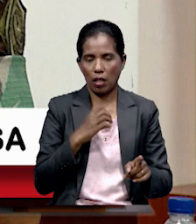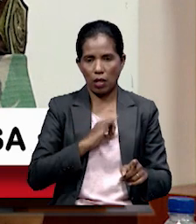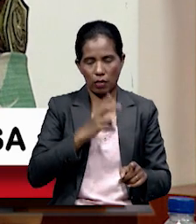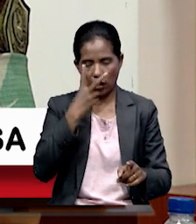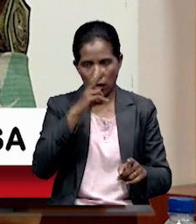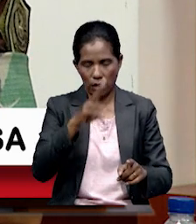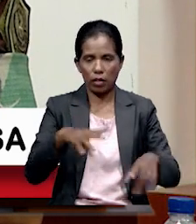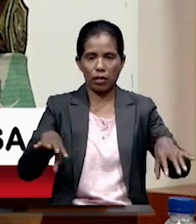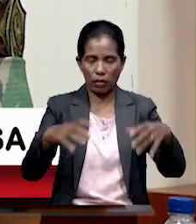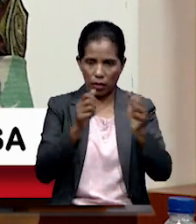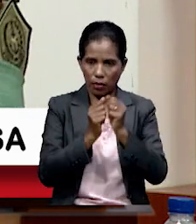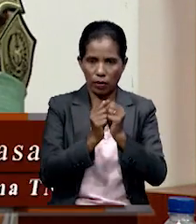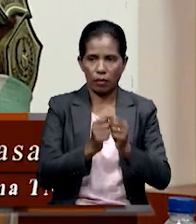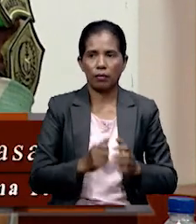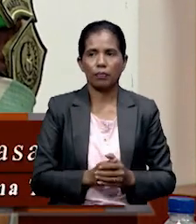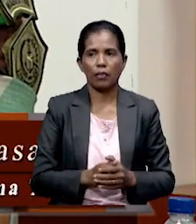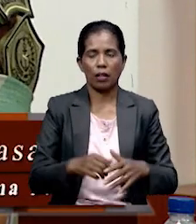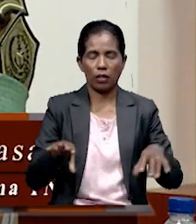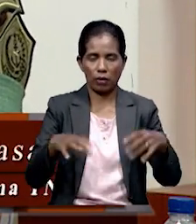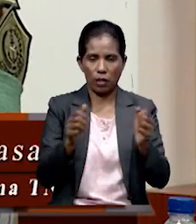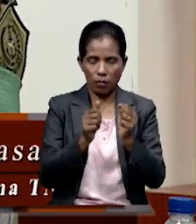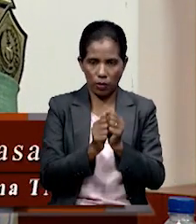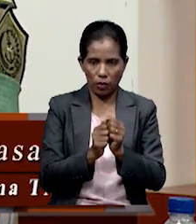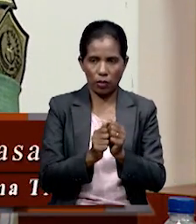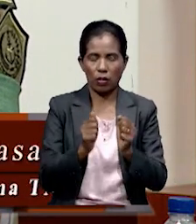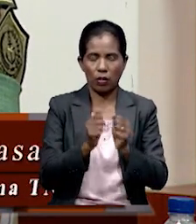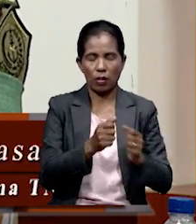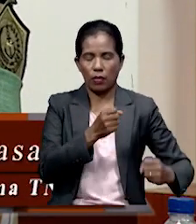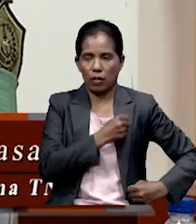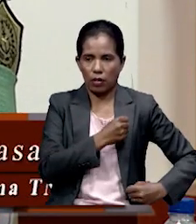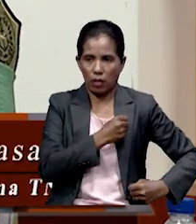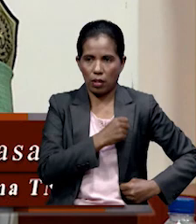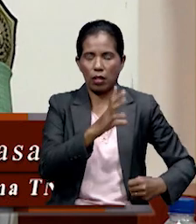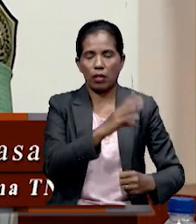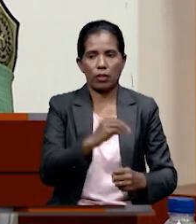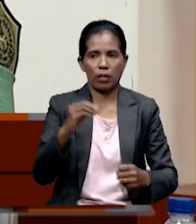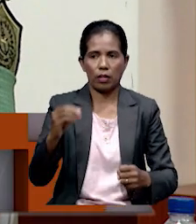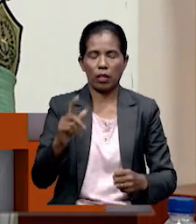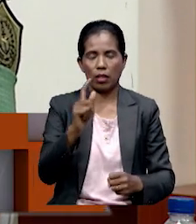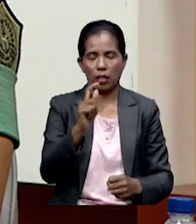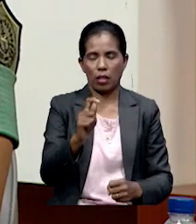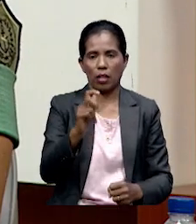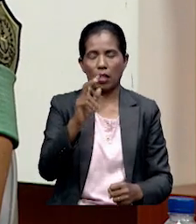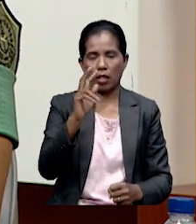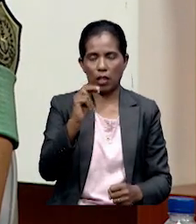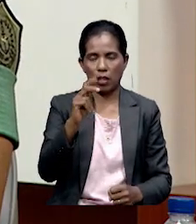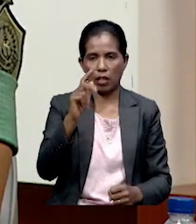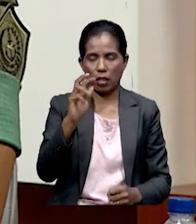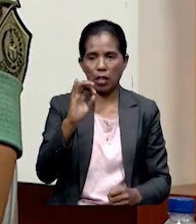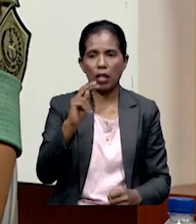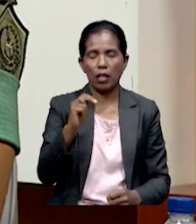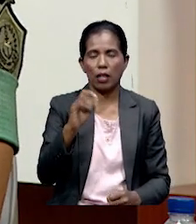dari kerjasama kerjasama antara Vallen jelek detail dengan TNI kan dimulai sejak tahun